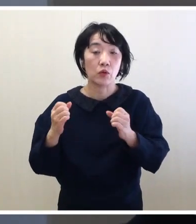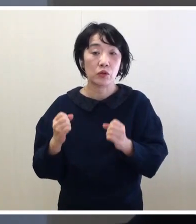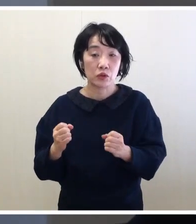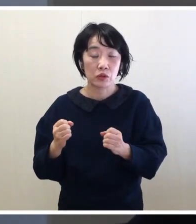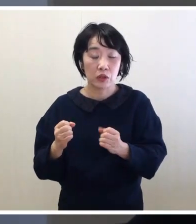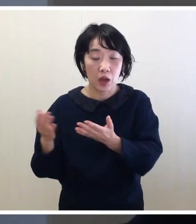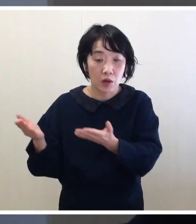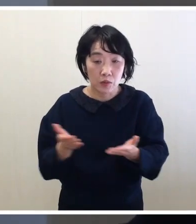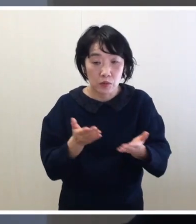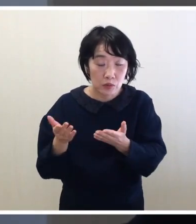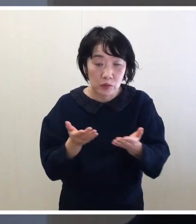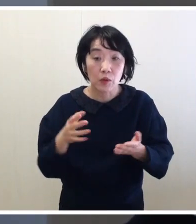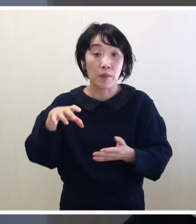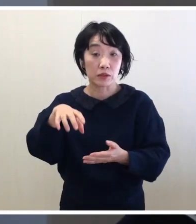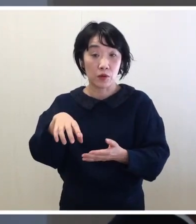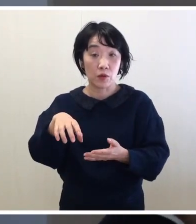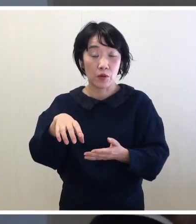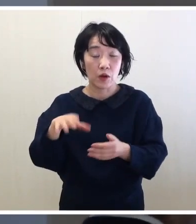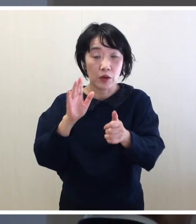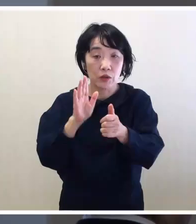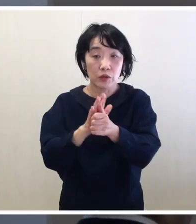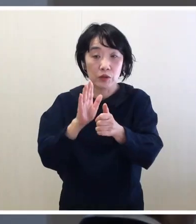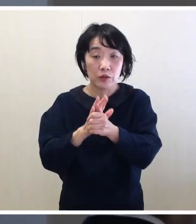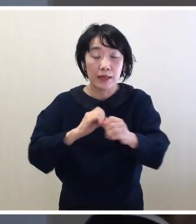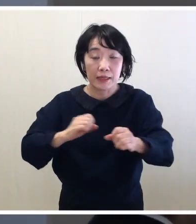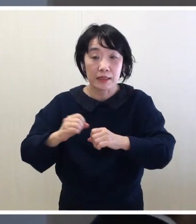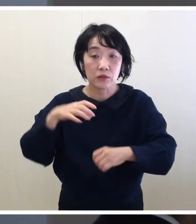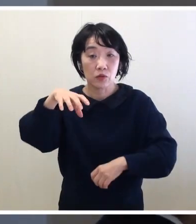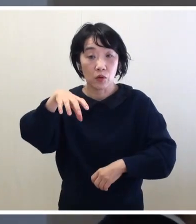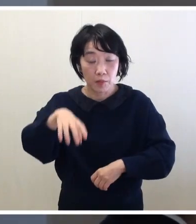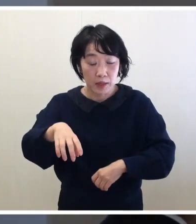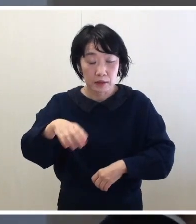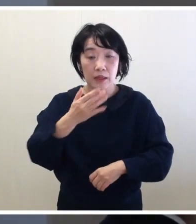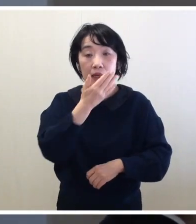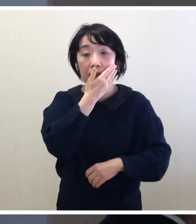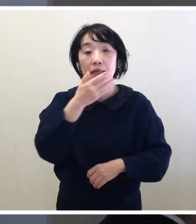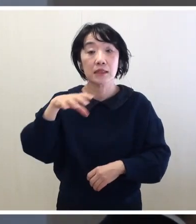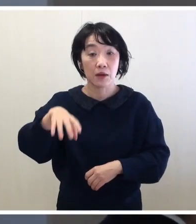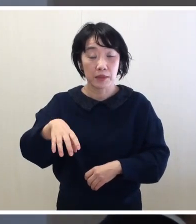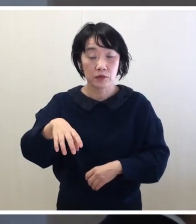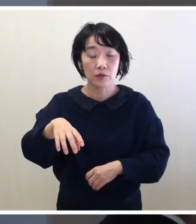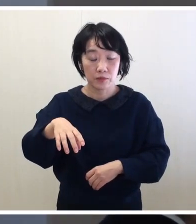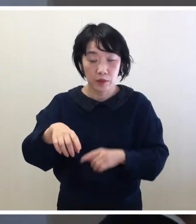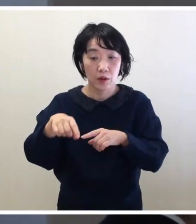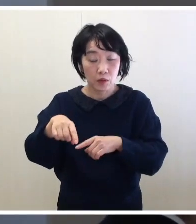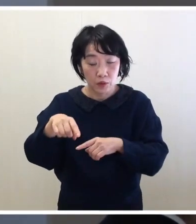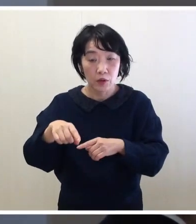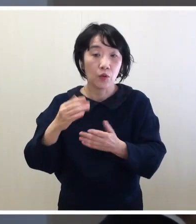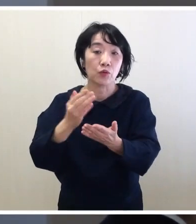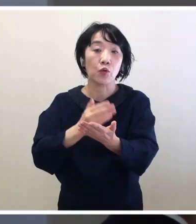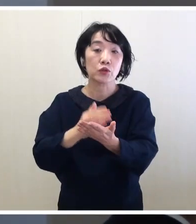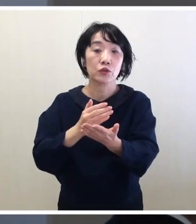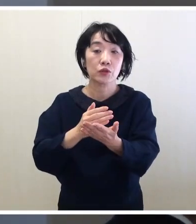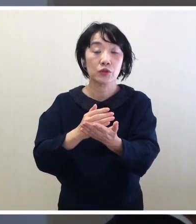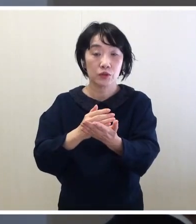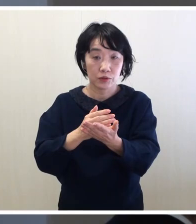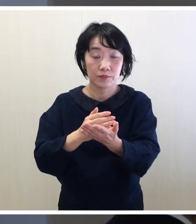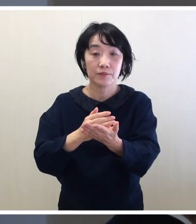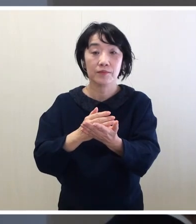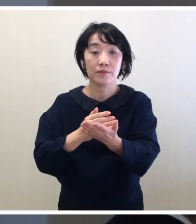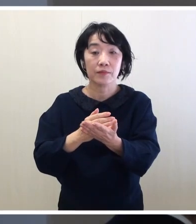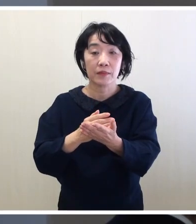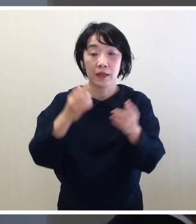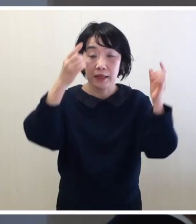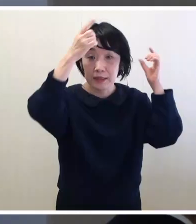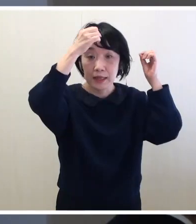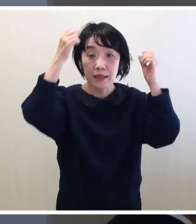もなったりして、物資の輸送拠点とか、あるいは救援活動の拠点として大変重要な役割を果たしました。この機能はしっかりと維持していく